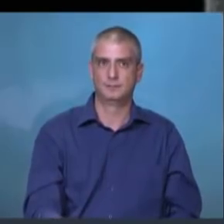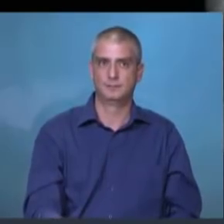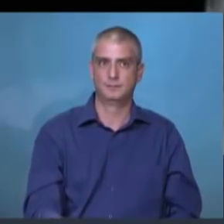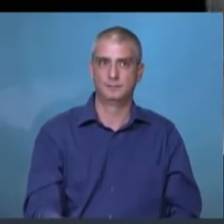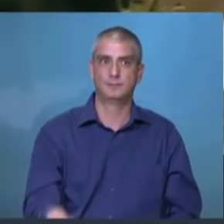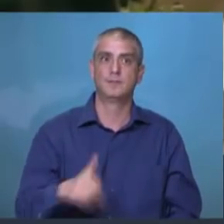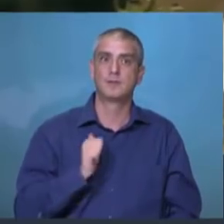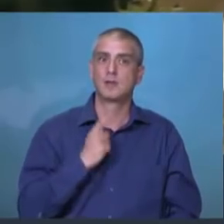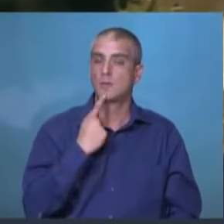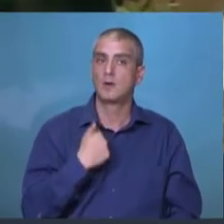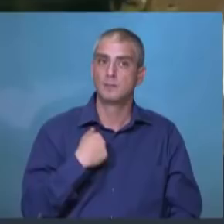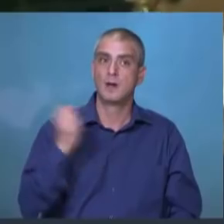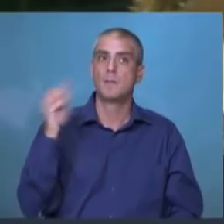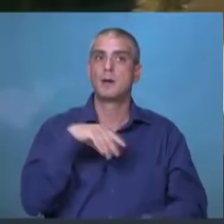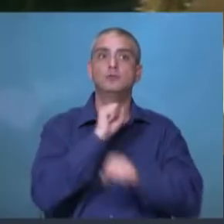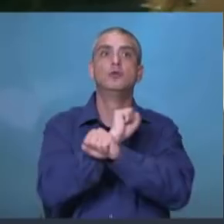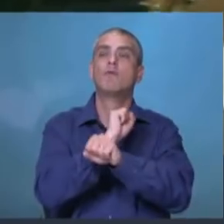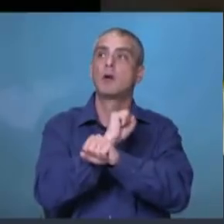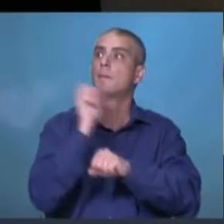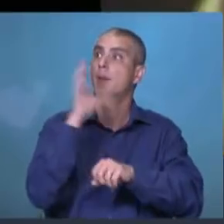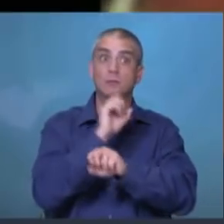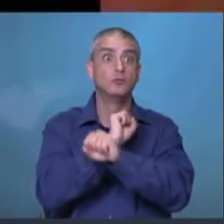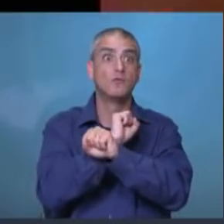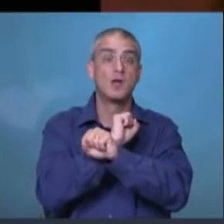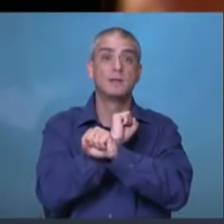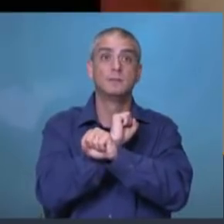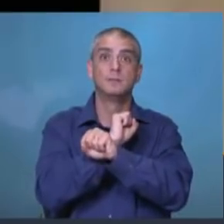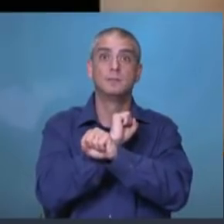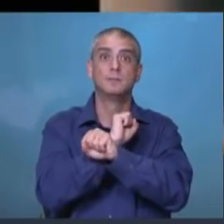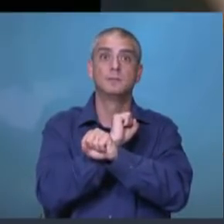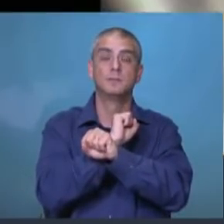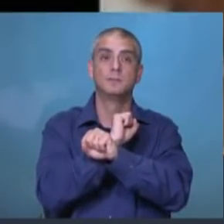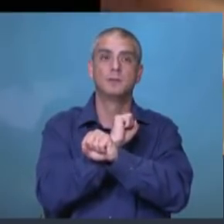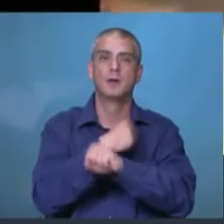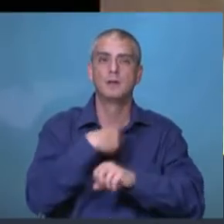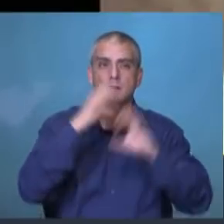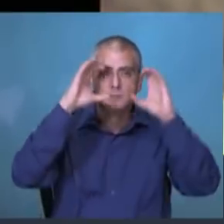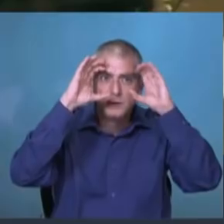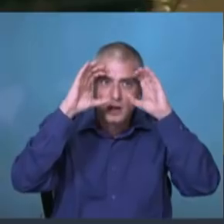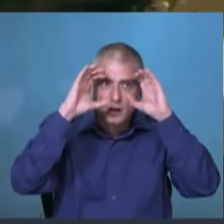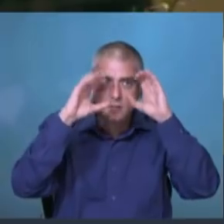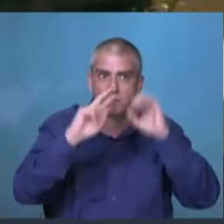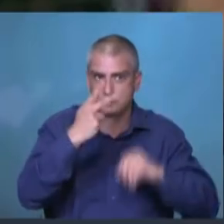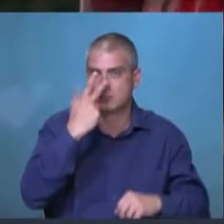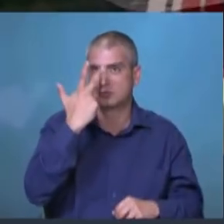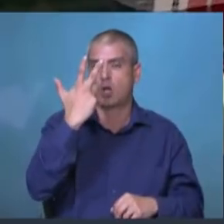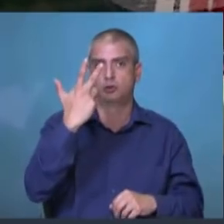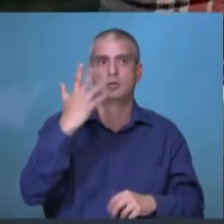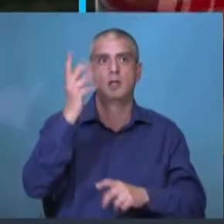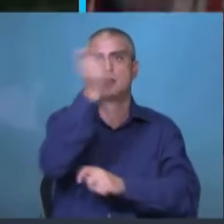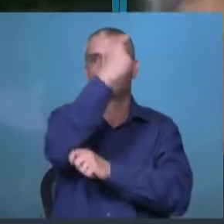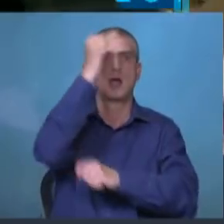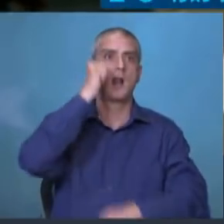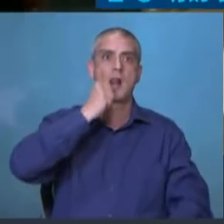חיילים שלי אומרים לי, מגיעים שבועים, מגיעים שבועים. אני מסתכל במשקפת, כן, 3 חבר'ה עם דגל